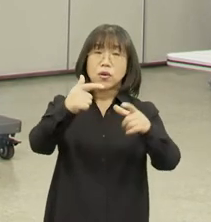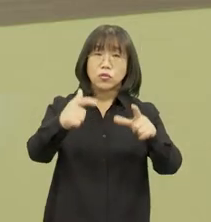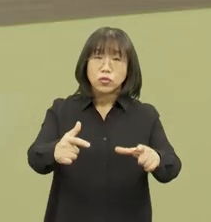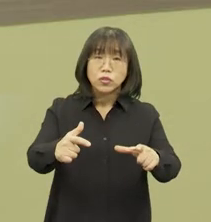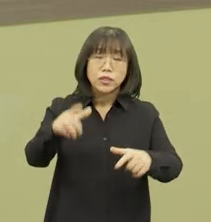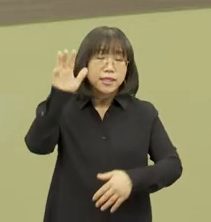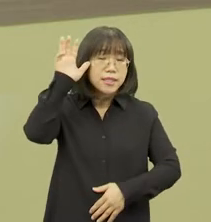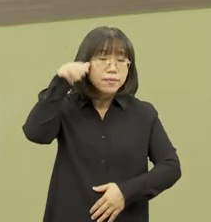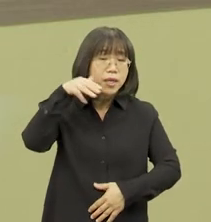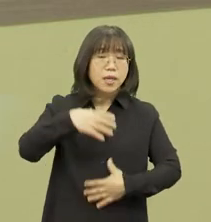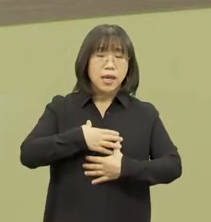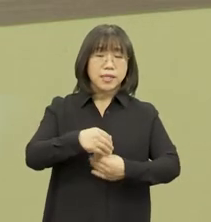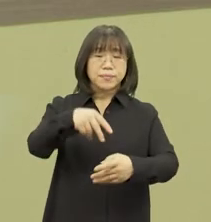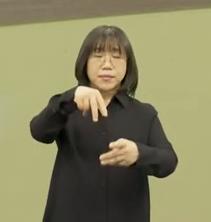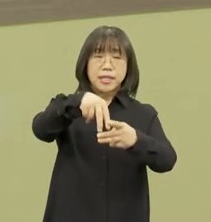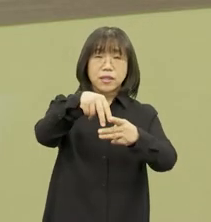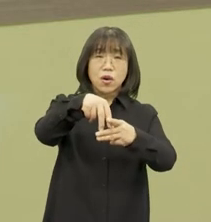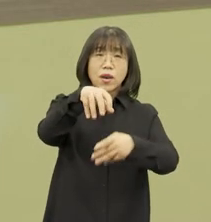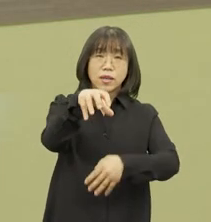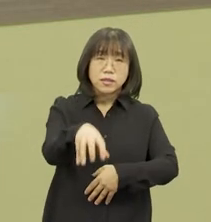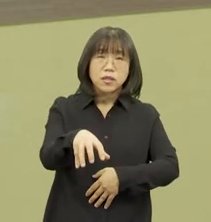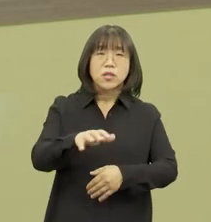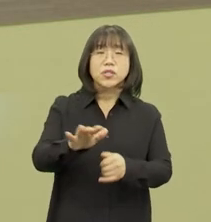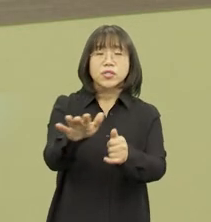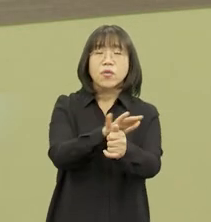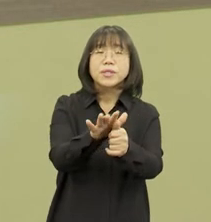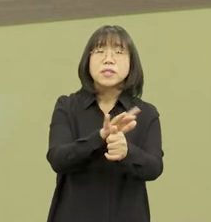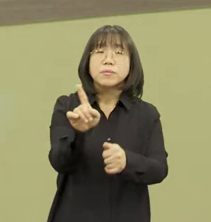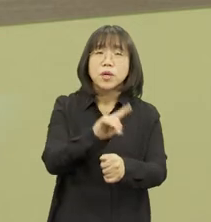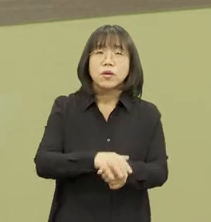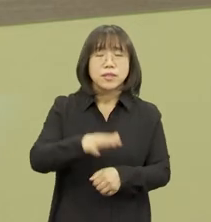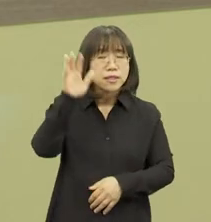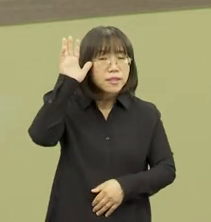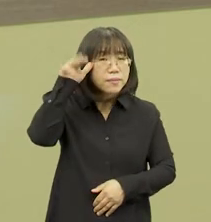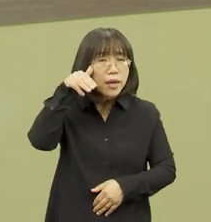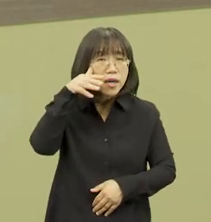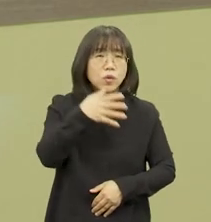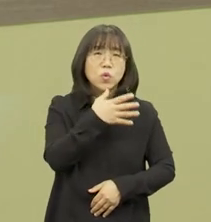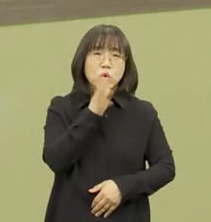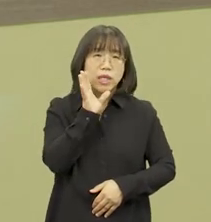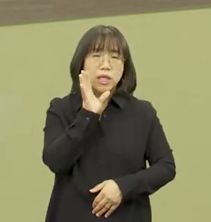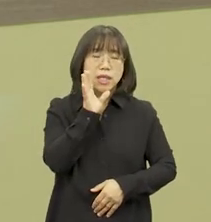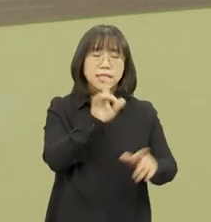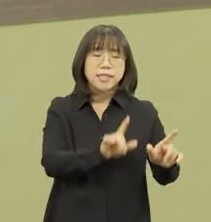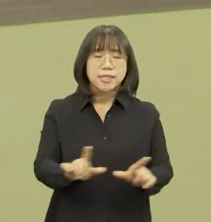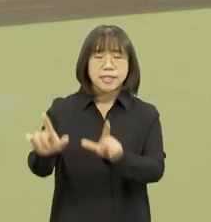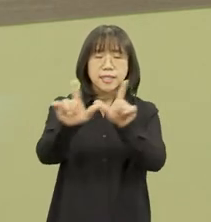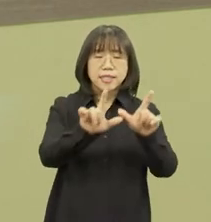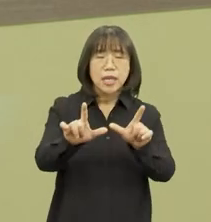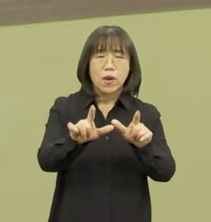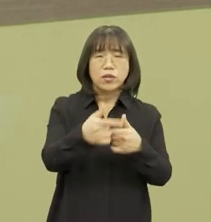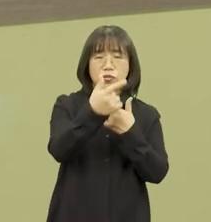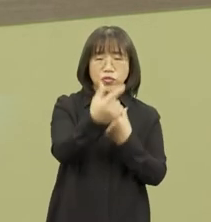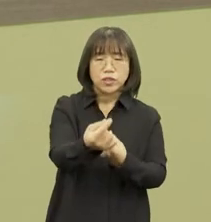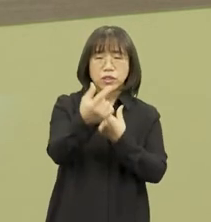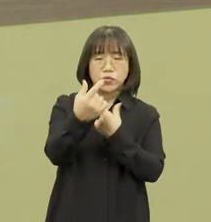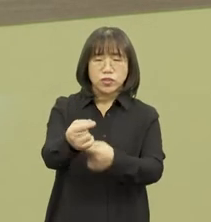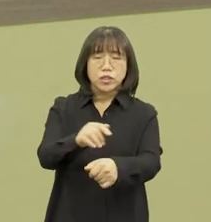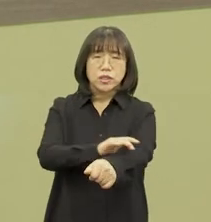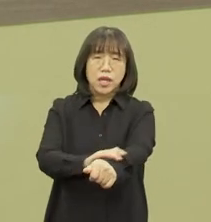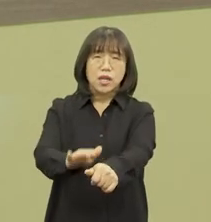강서구 5 치매 안심 센터의 치매 2 케어 서비스는 치매 어르신 의 규칙적인 일상이 무너지지 않도록 도와주며